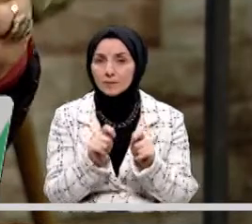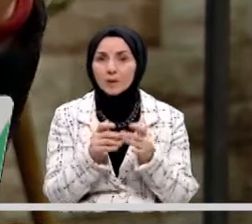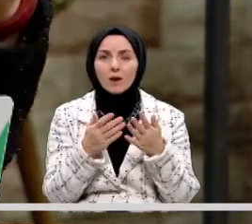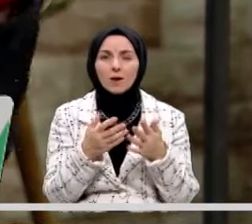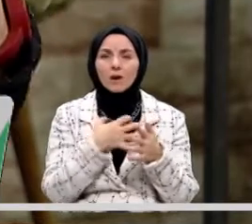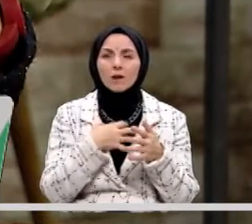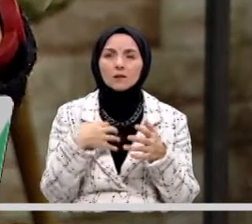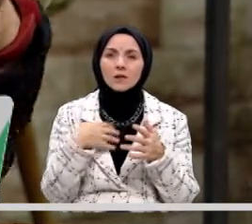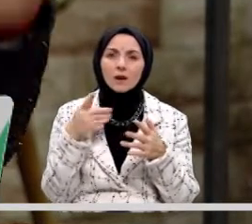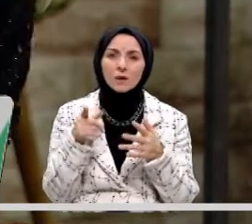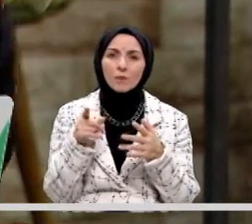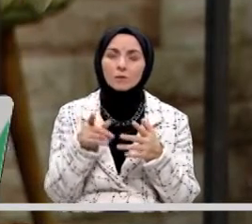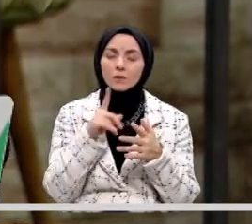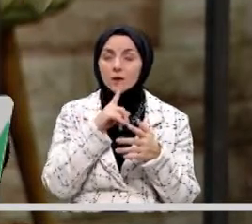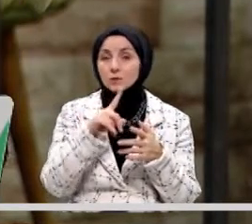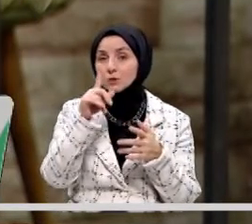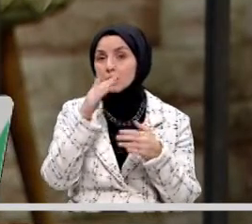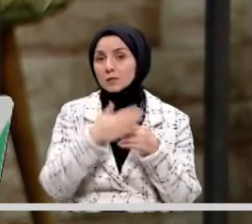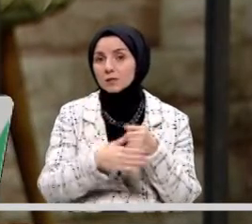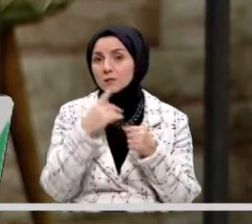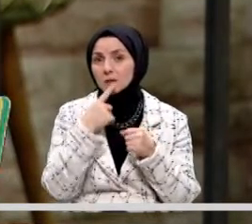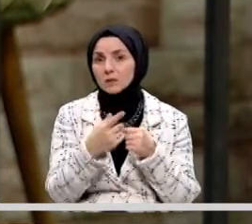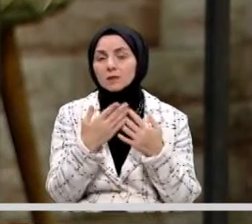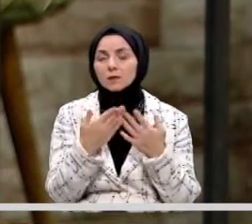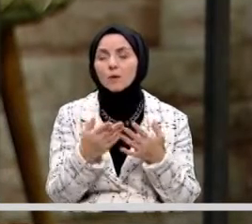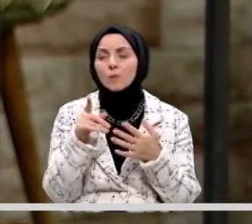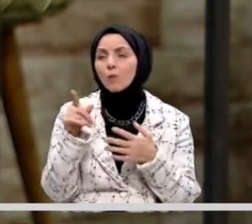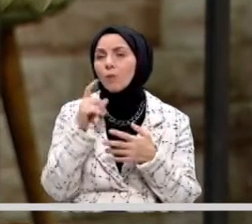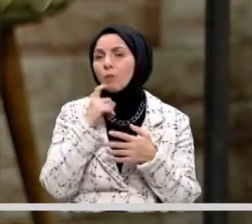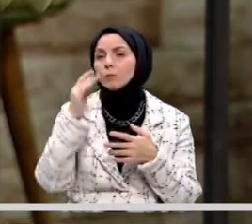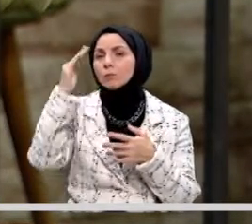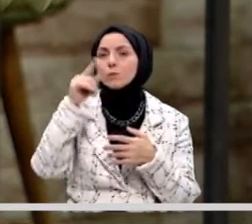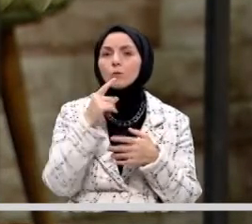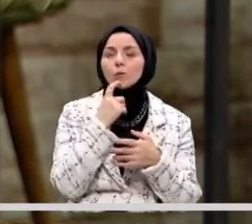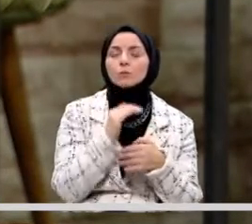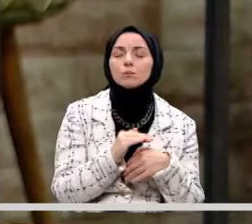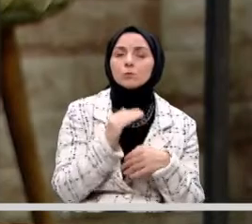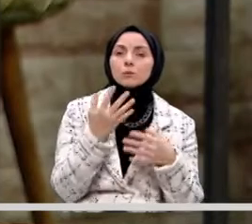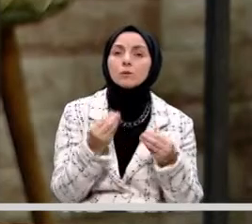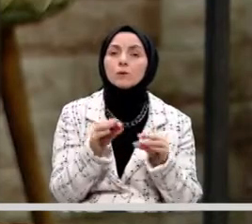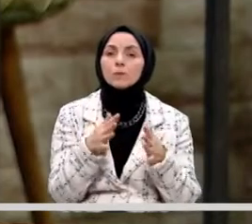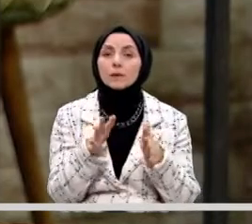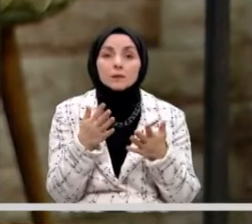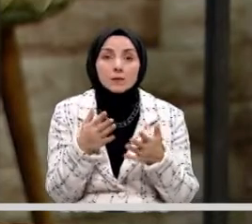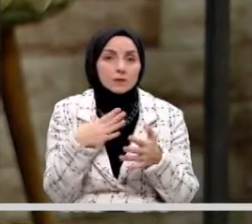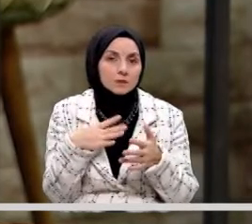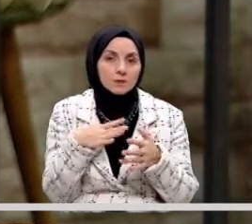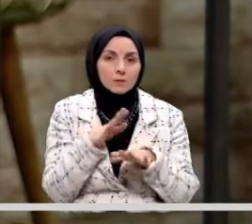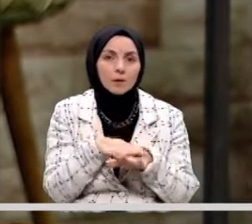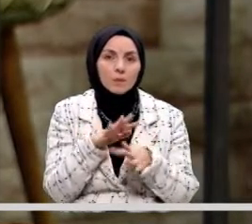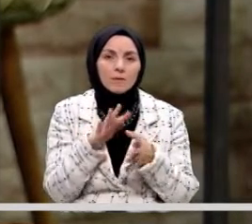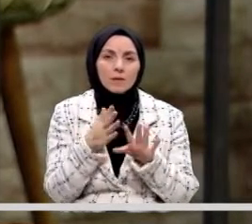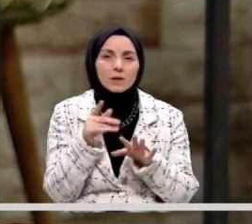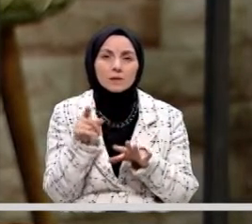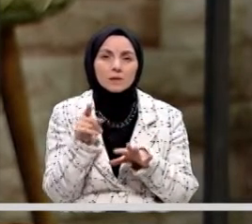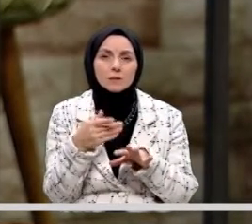ya bir kere şikayet yasak dedim güzel Tamam ben büyüyüp Siz küçüksünüz kardeşsiniz Ben sizi zulmettim ne olacak şikayet yazar ne olacak istediğimi yapabilir Ya da